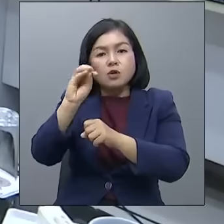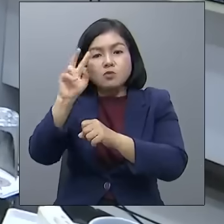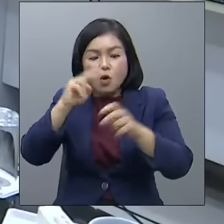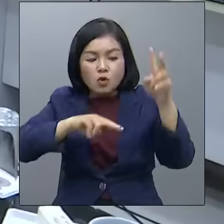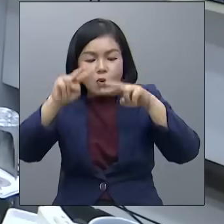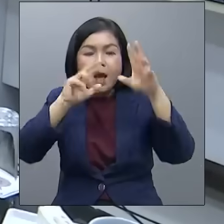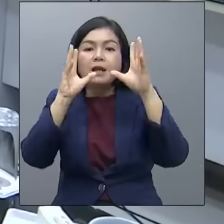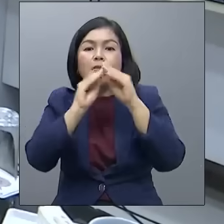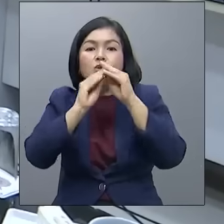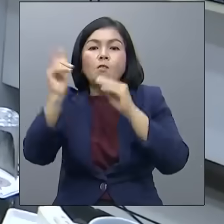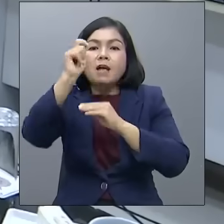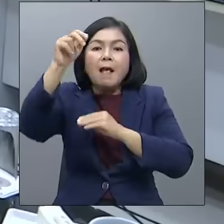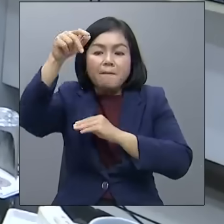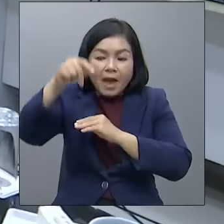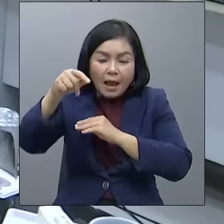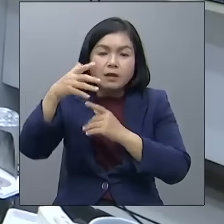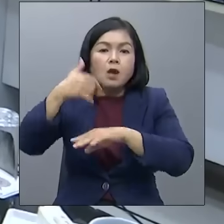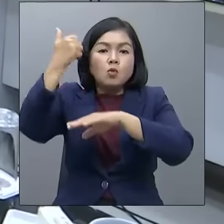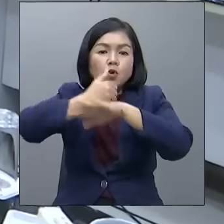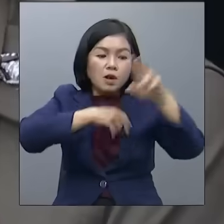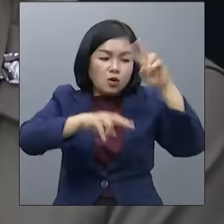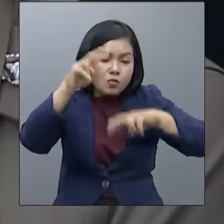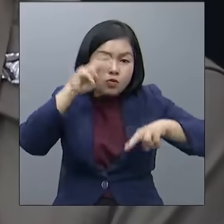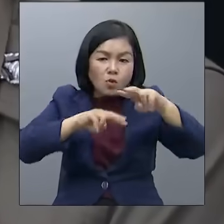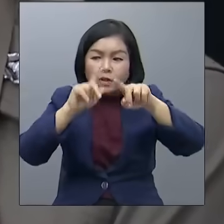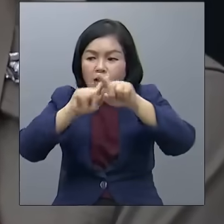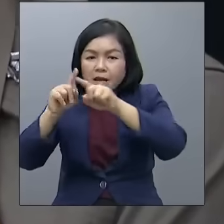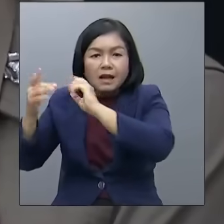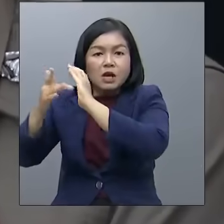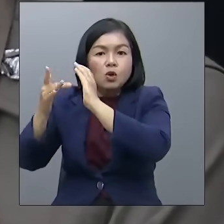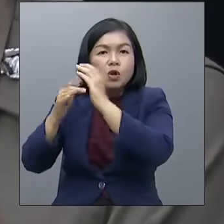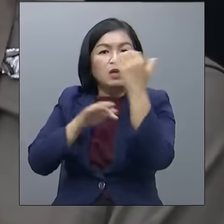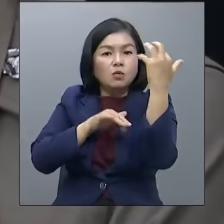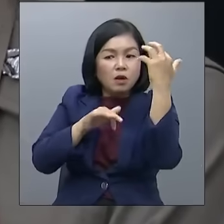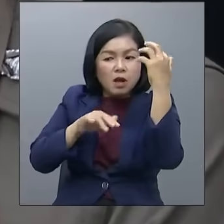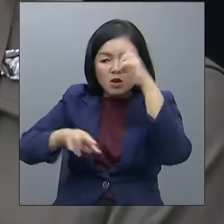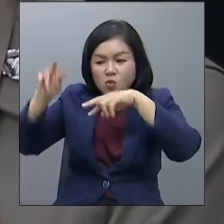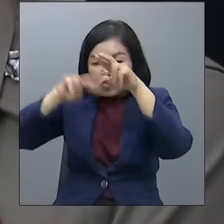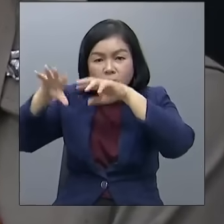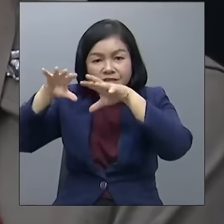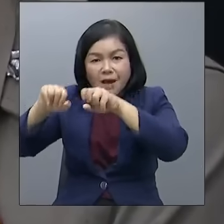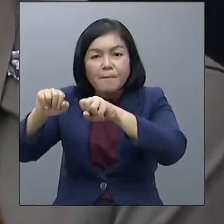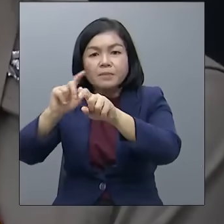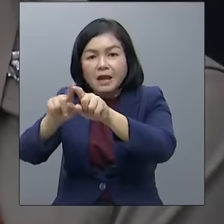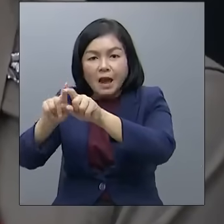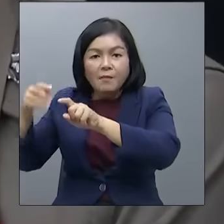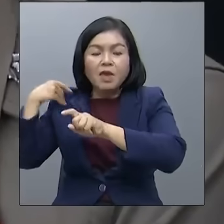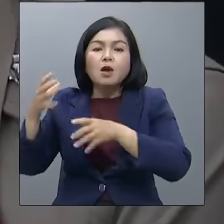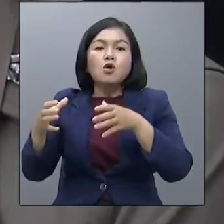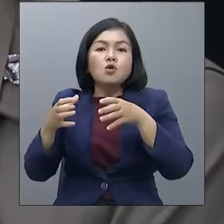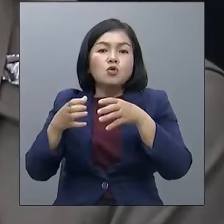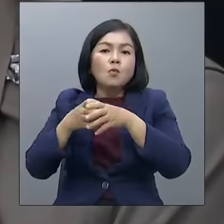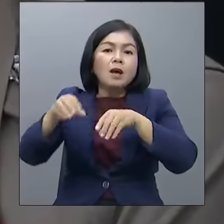ประชุมเอเพ็กเป็นผอ.ศูนย์ปราบปรามอาชญากรรมทางเทคโนโลยีสารสนเทศหรือ PCT จับเครือข่ายบ